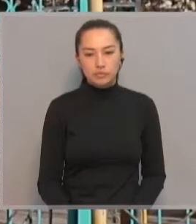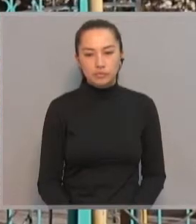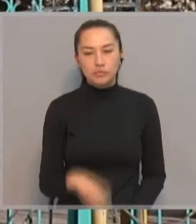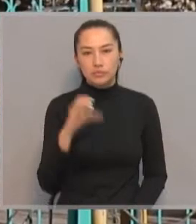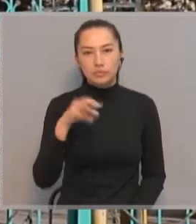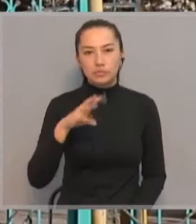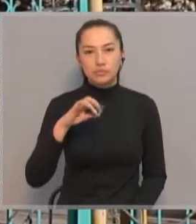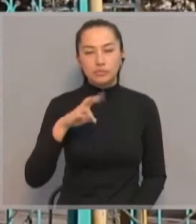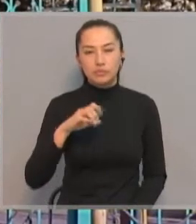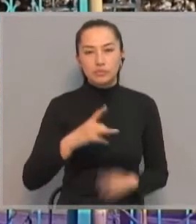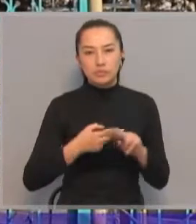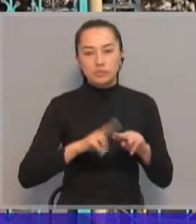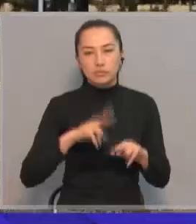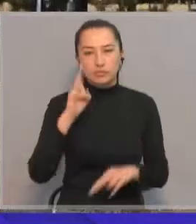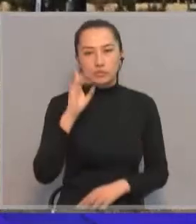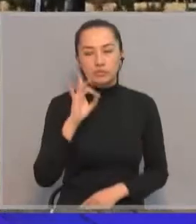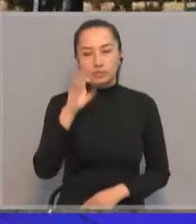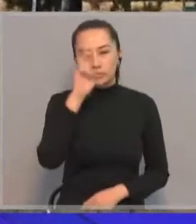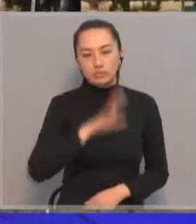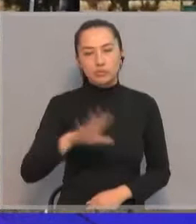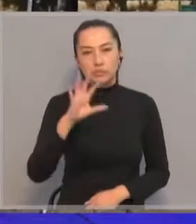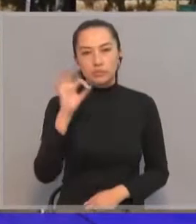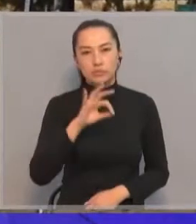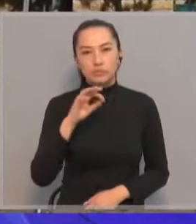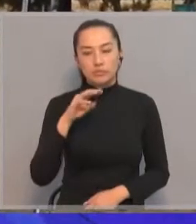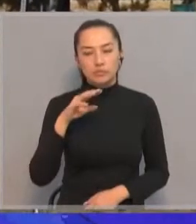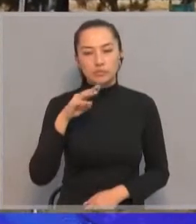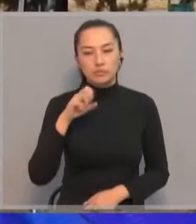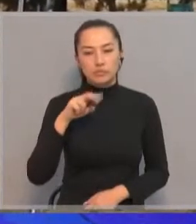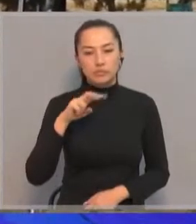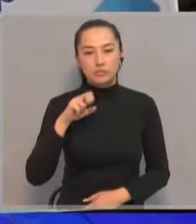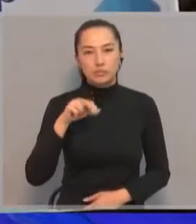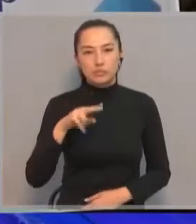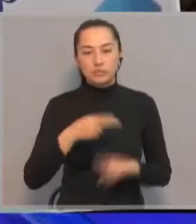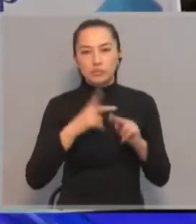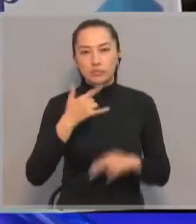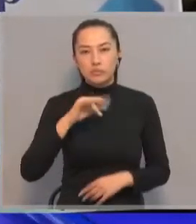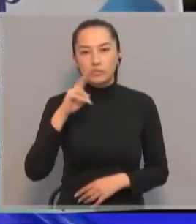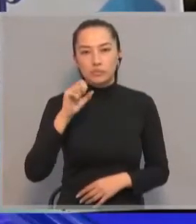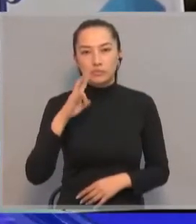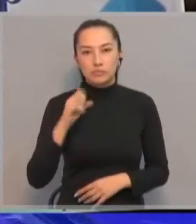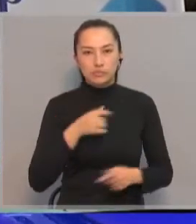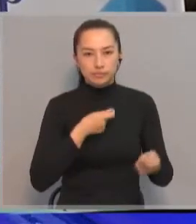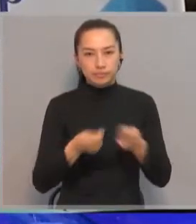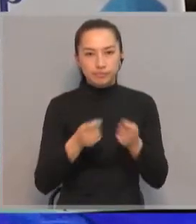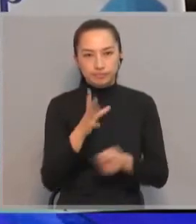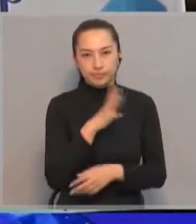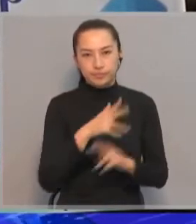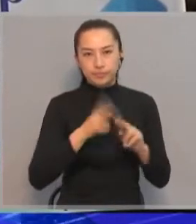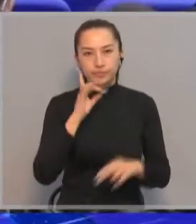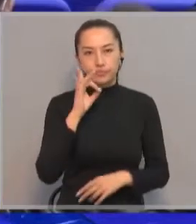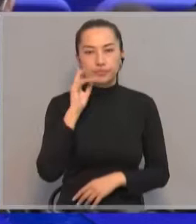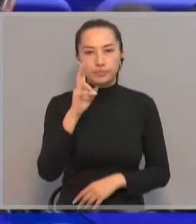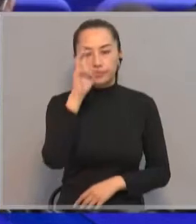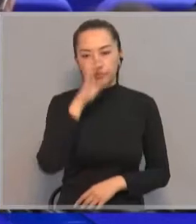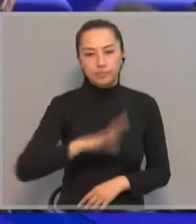Семинарды Қазақстан Республикасының білім және ғылым министрлігінің талап акционерлік қоғамының бас менеджері Гүлдана Исламқызы жүргізді. Ол республика бойынша жас